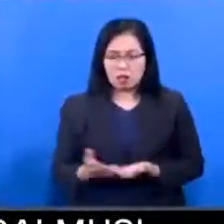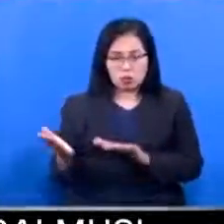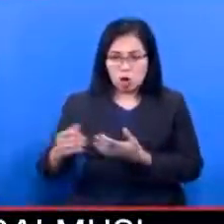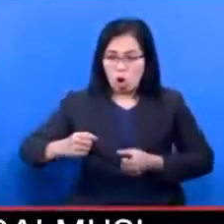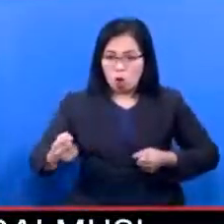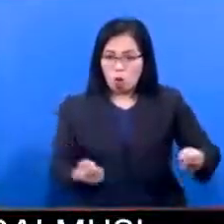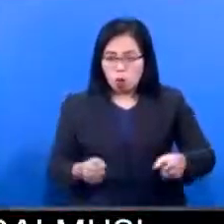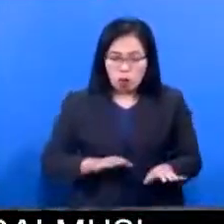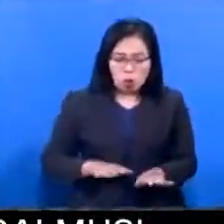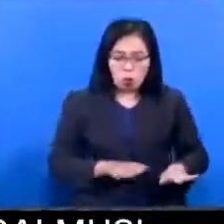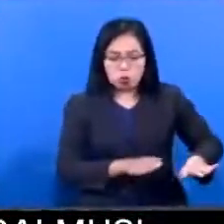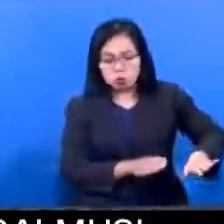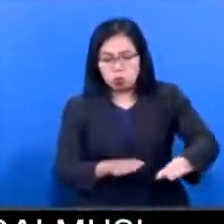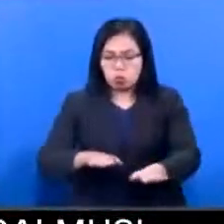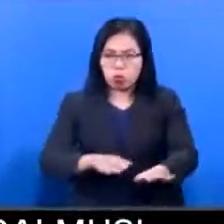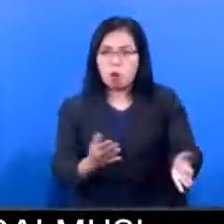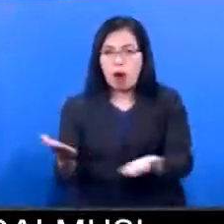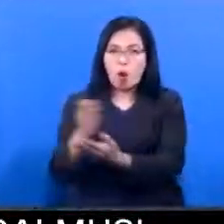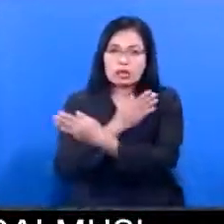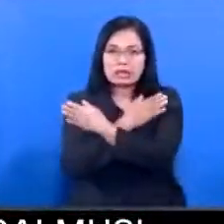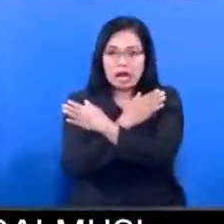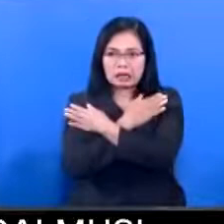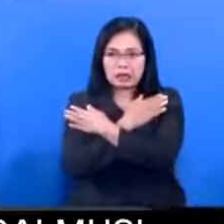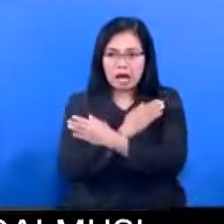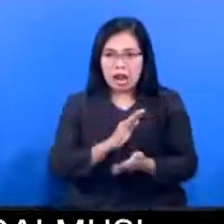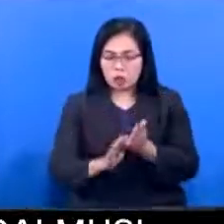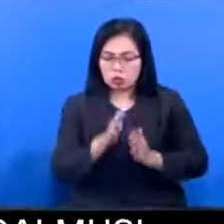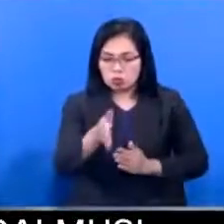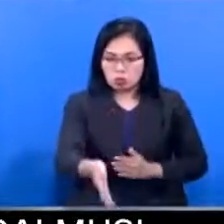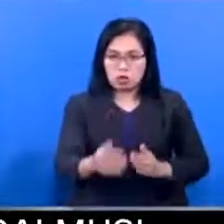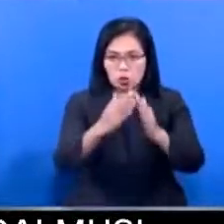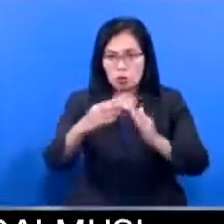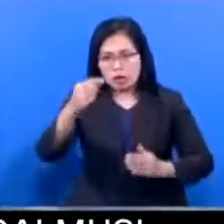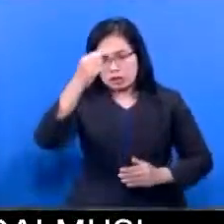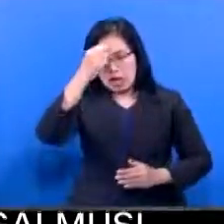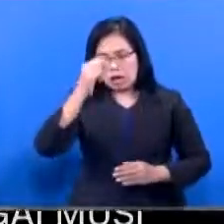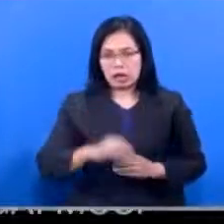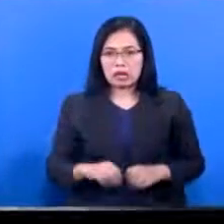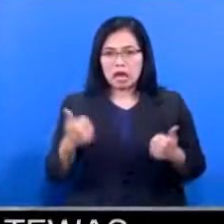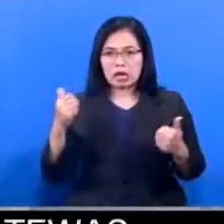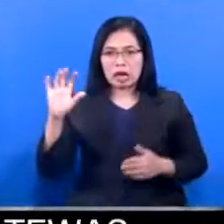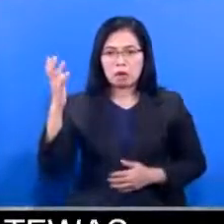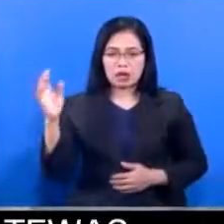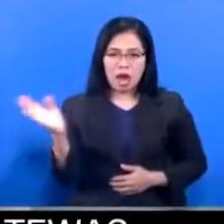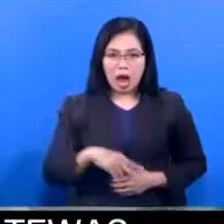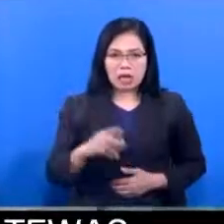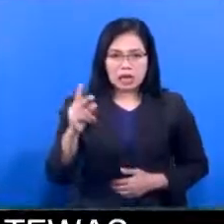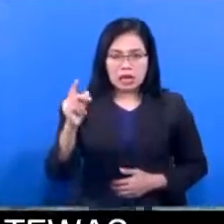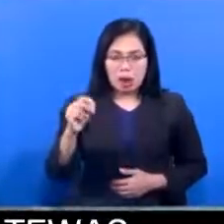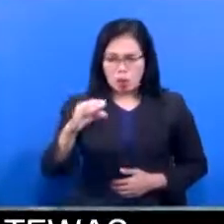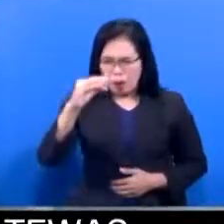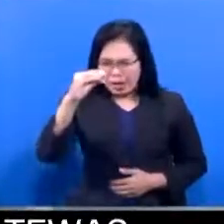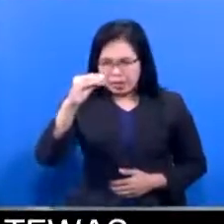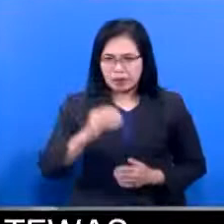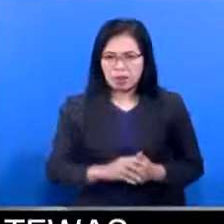korban kebakaran lapas kelas 1 Tangerang tiba di Rumah Sakit Umum Daerah Kabupaten Tangerang, Banten, Rabu pagi. Rencananya seluruh